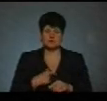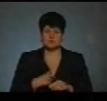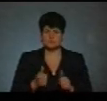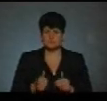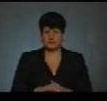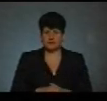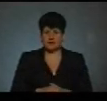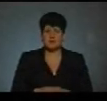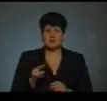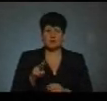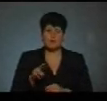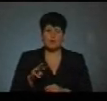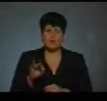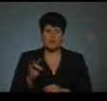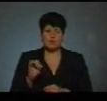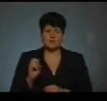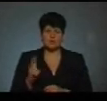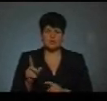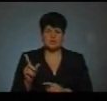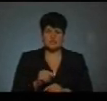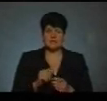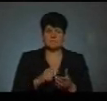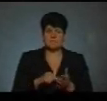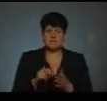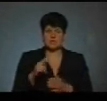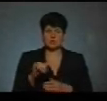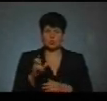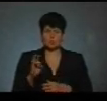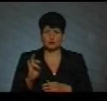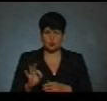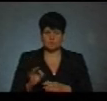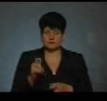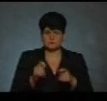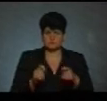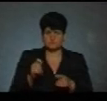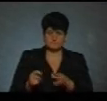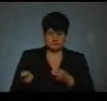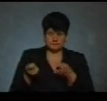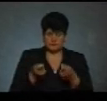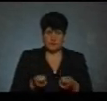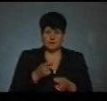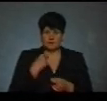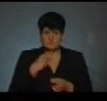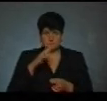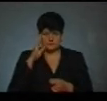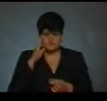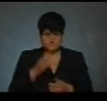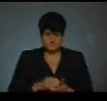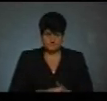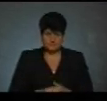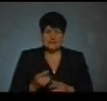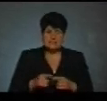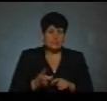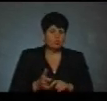добре. Павло Морозюк до Почаєва їде з міста Дубно. Він водій молоковоза. На рекомендації поліцейських чоловік каже. Це